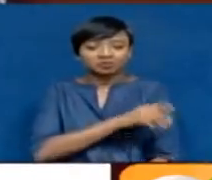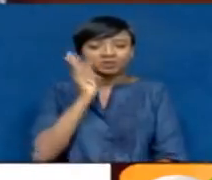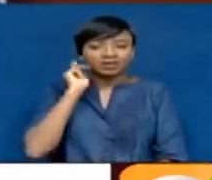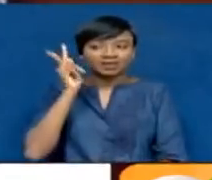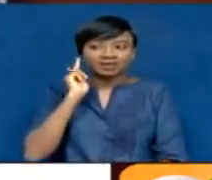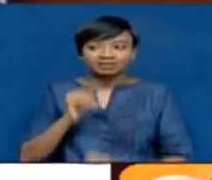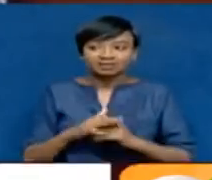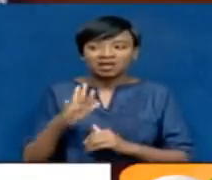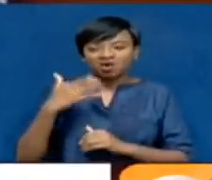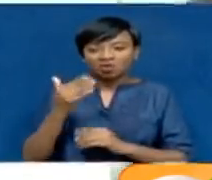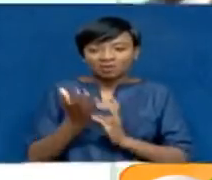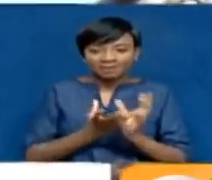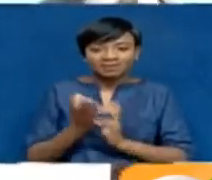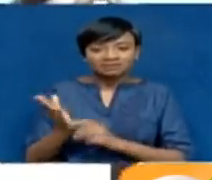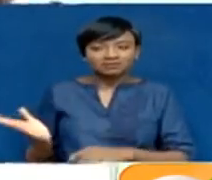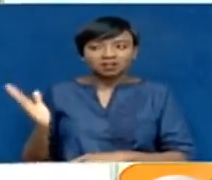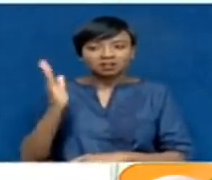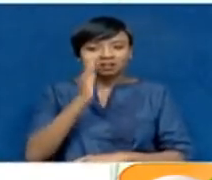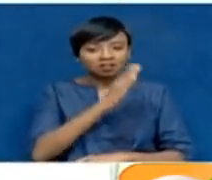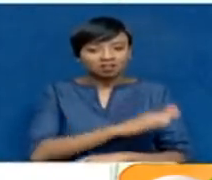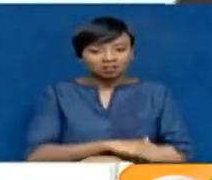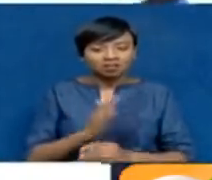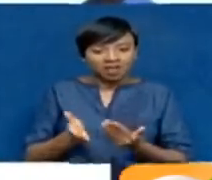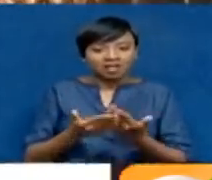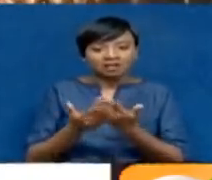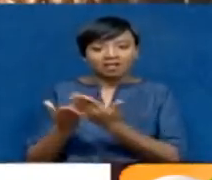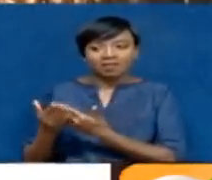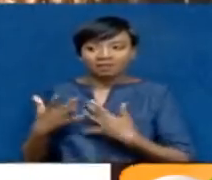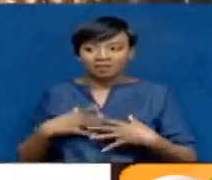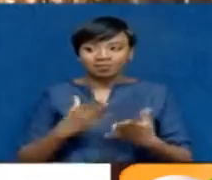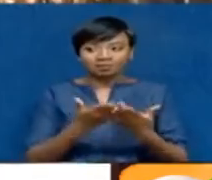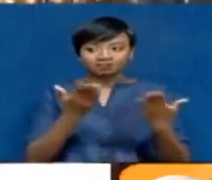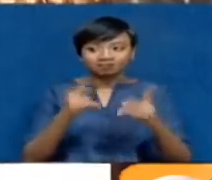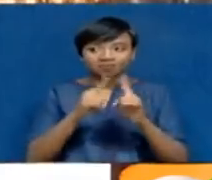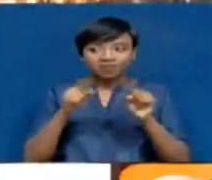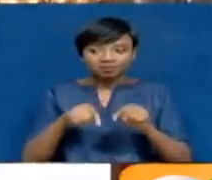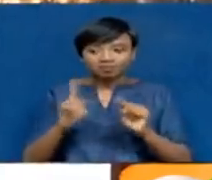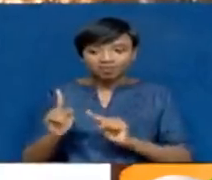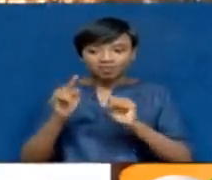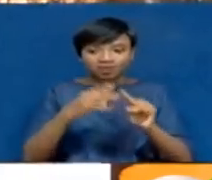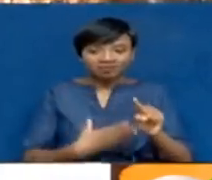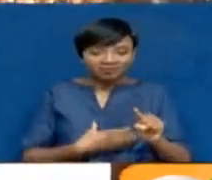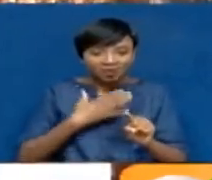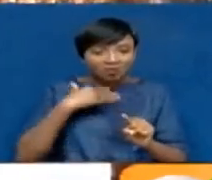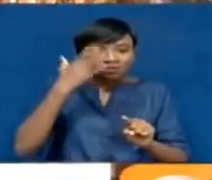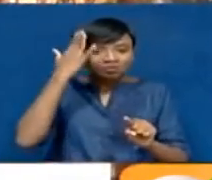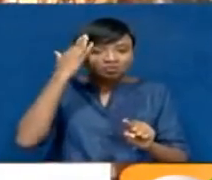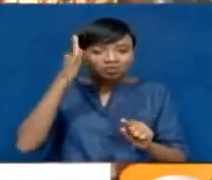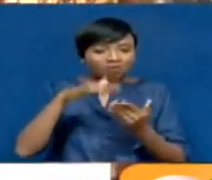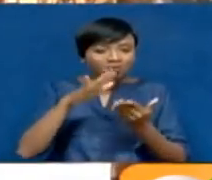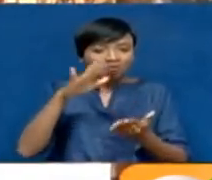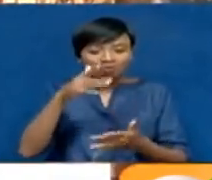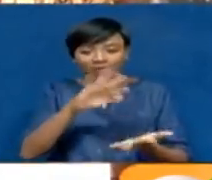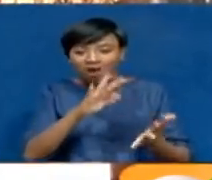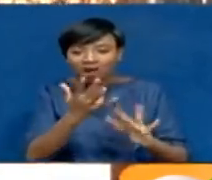shughuli hupamba moto kutwa nzima kukidhi mahitaji ya waliofiwa. Lakini leo tulimtembelea kujua mengi zaidi